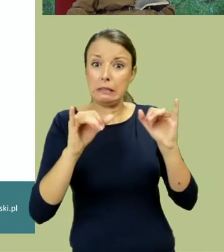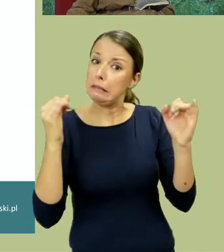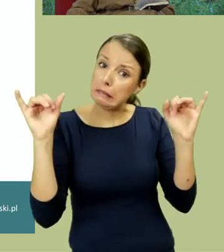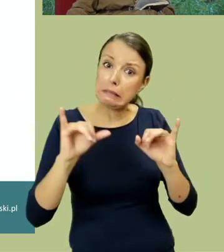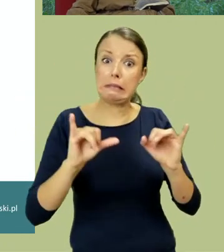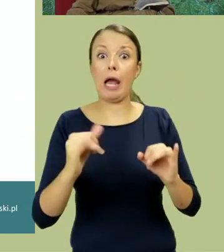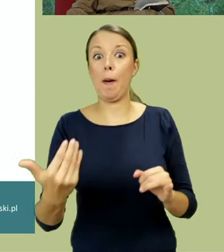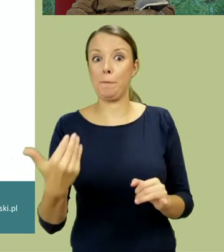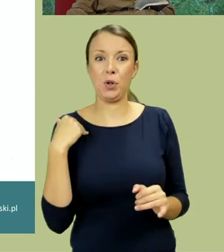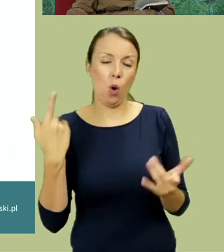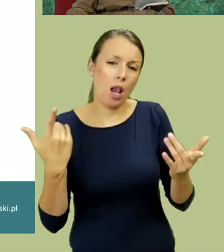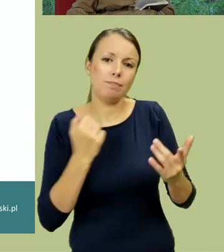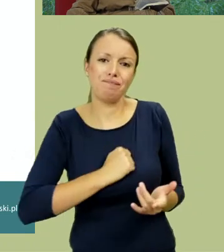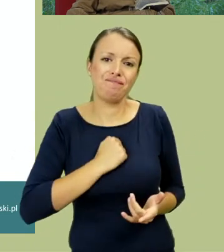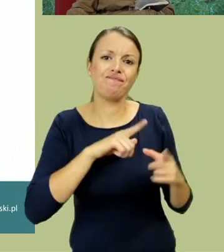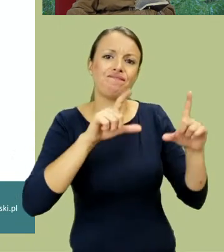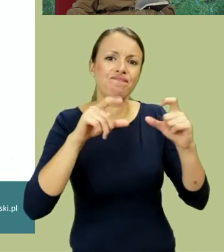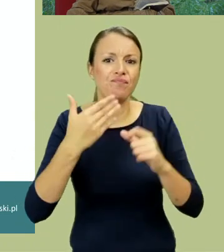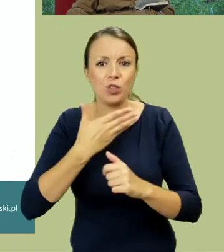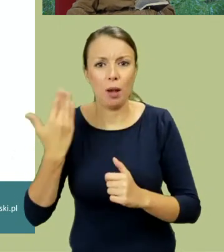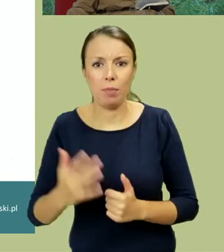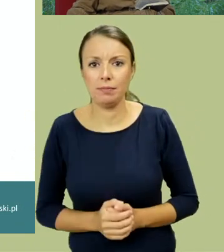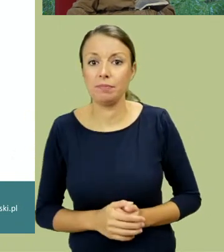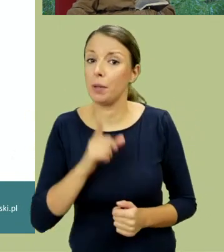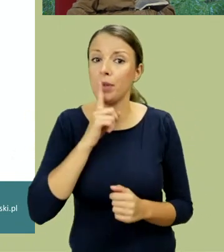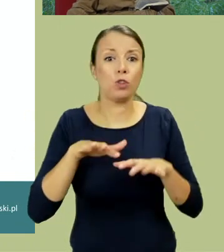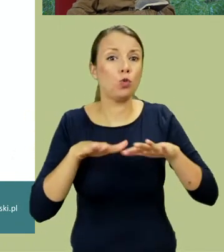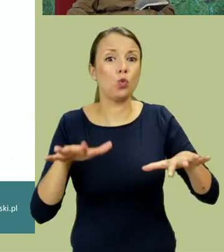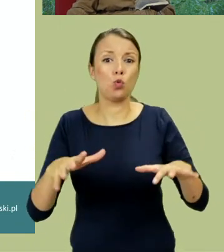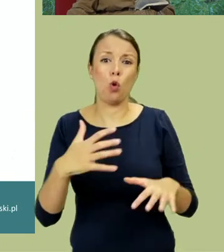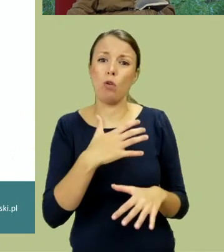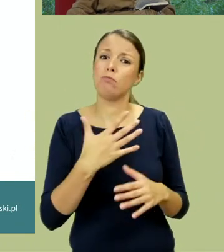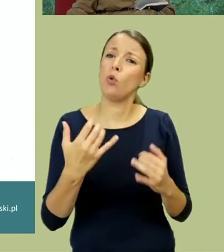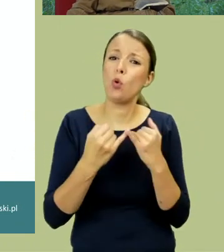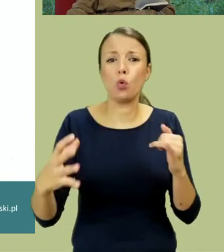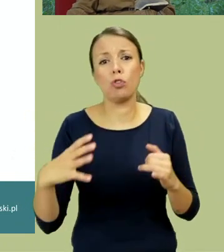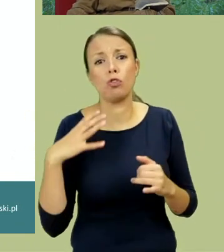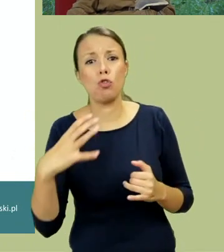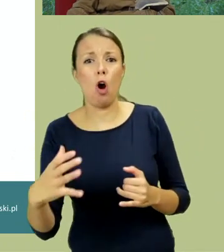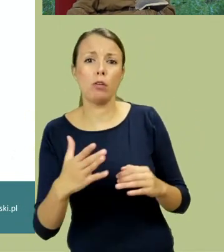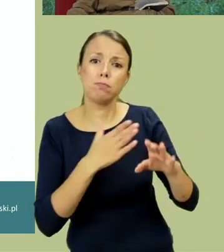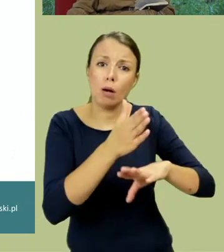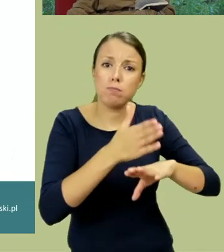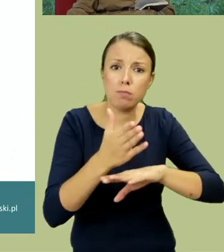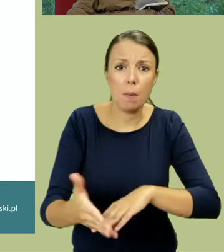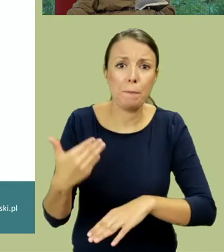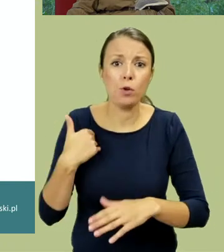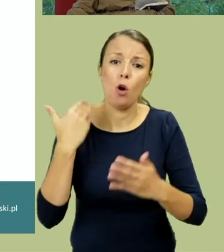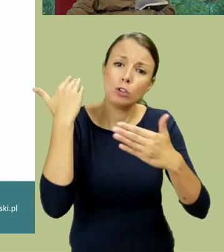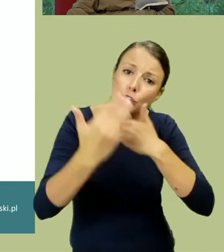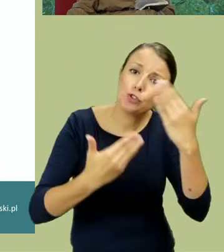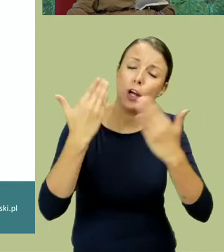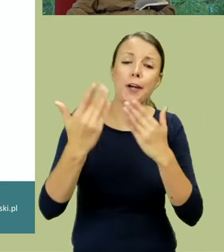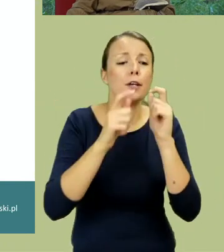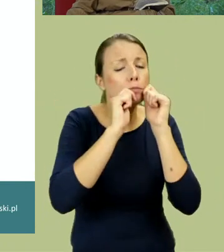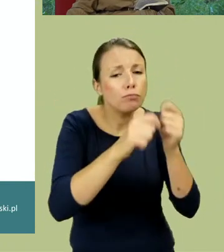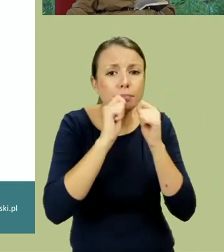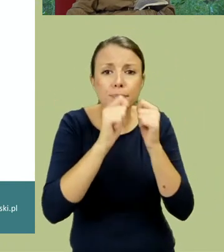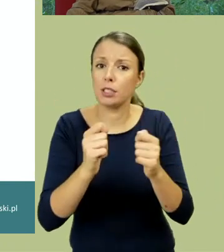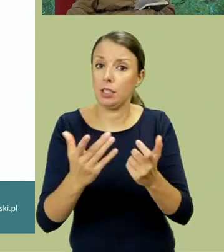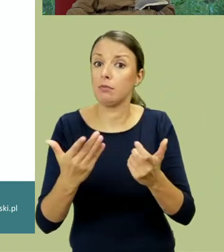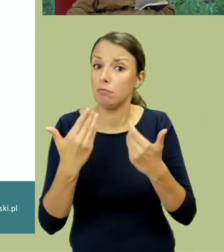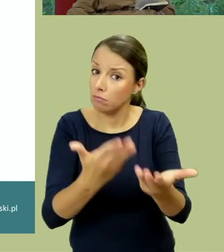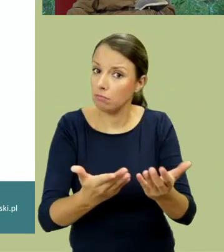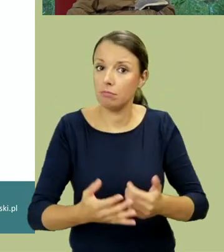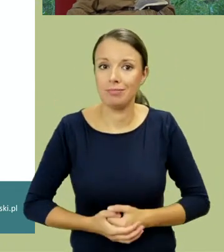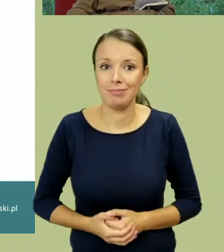zdjęć. Przyjeżdżało do niej wielu gości, składało życzenia, obdarowywało ją prezentami,